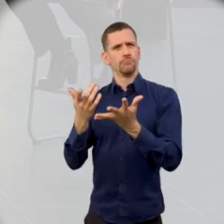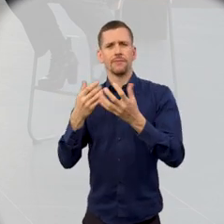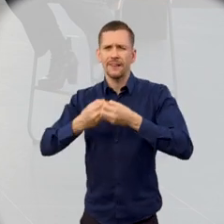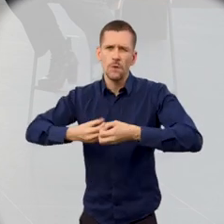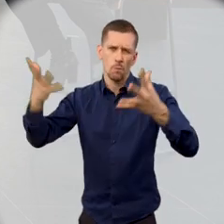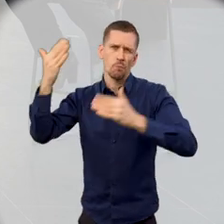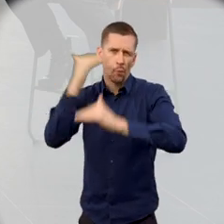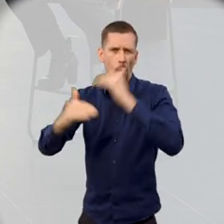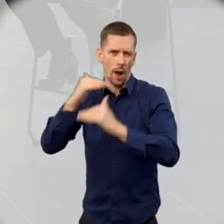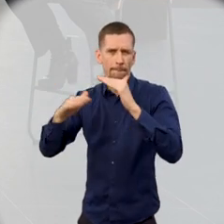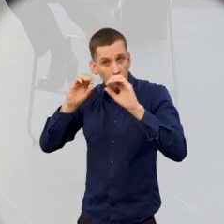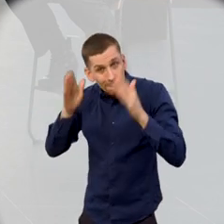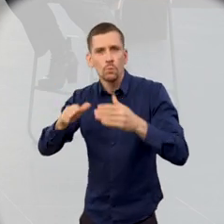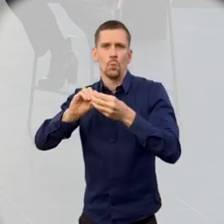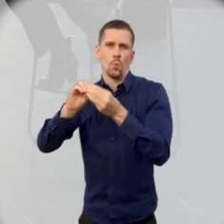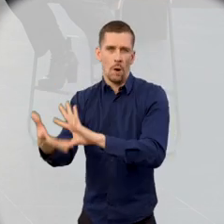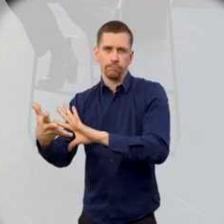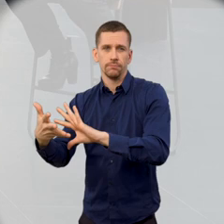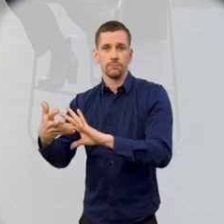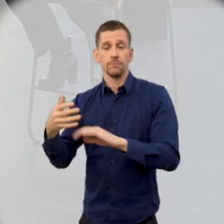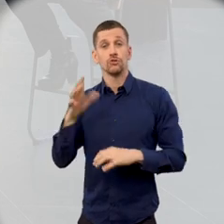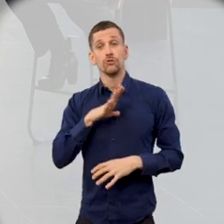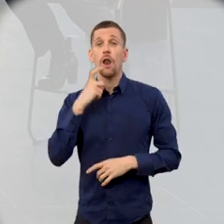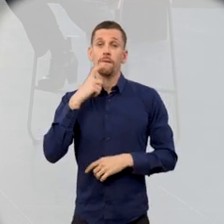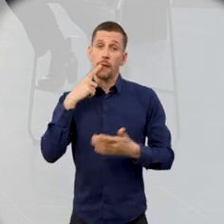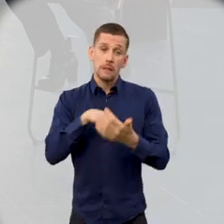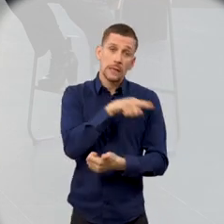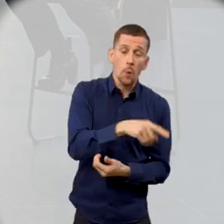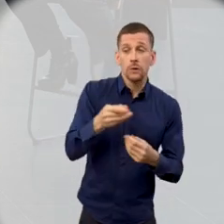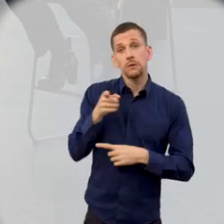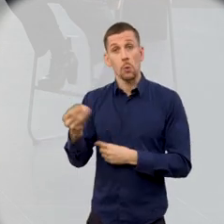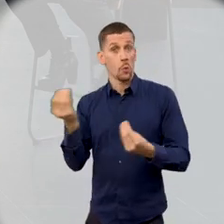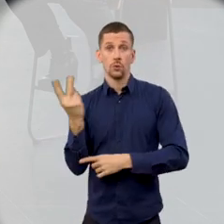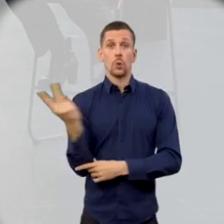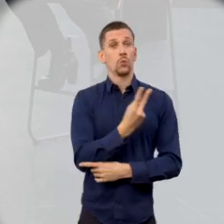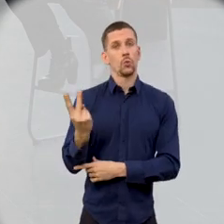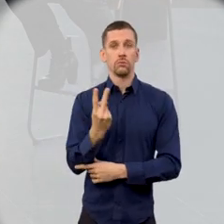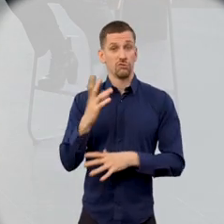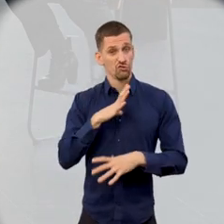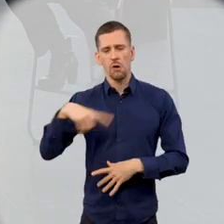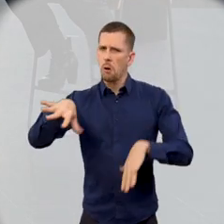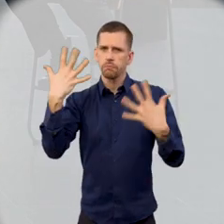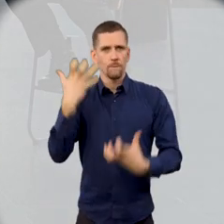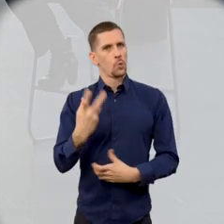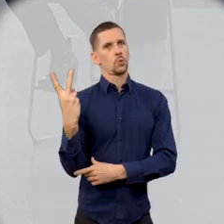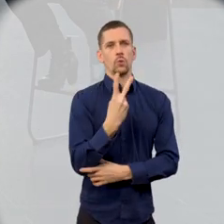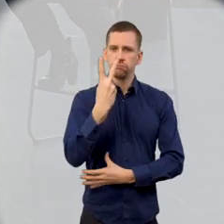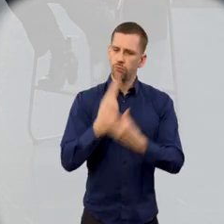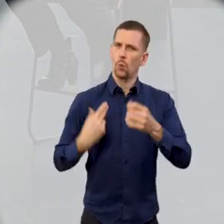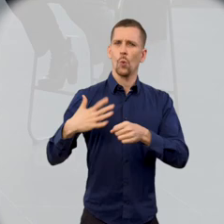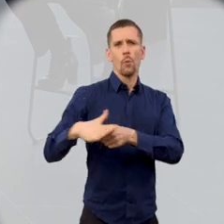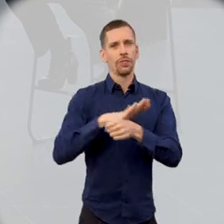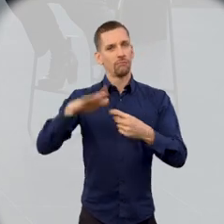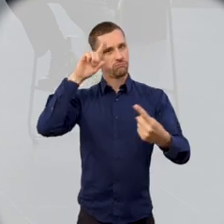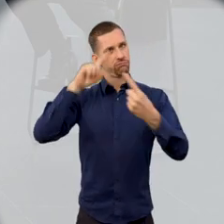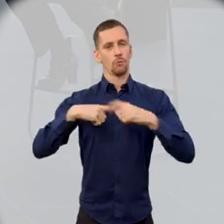pure programmation, développement web, et on va avoir des élèves qui font les deux, voilà, qui veulent être très très complets, donc on leur permet de pouvoir travailler